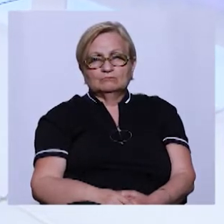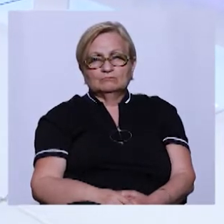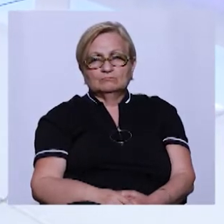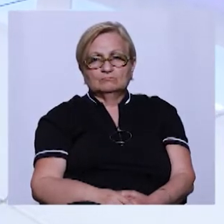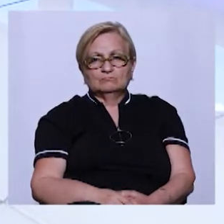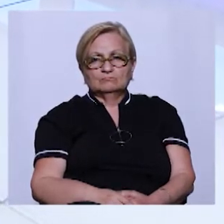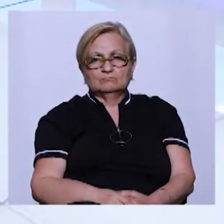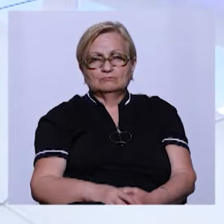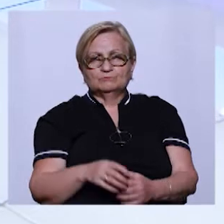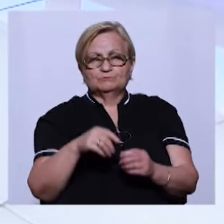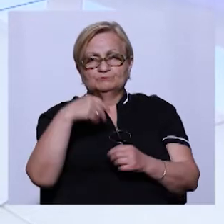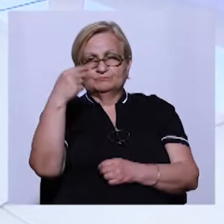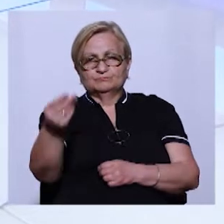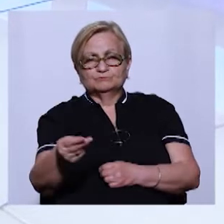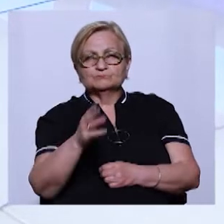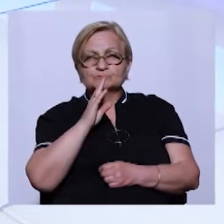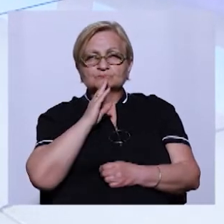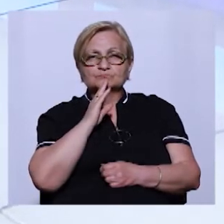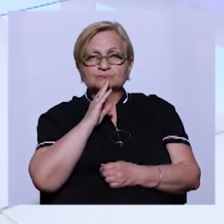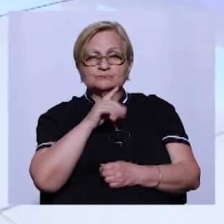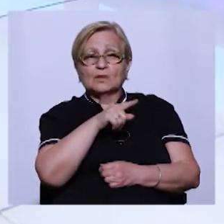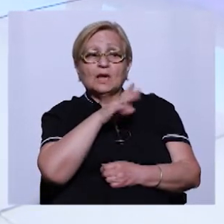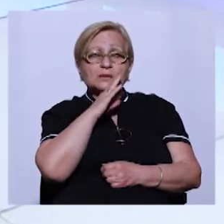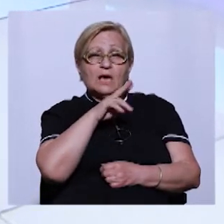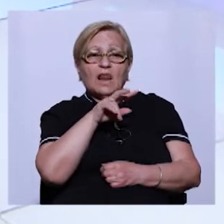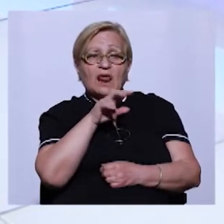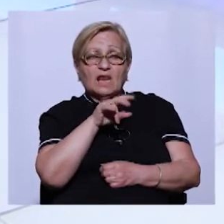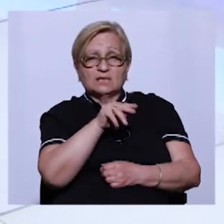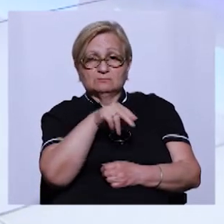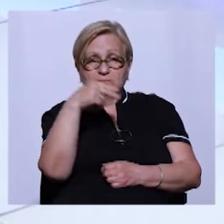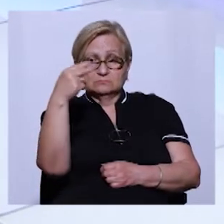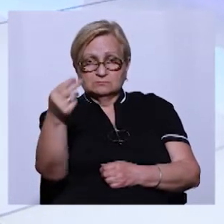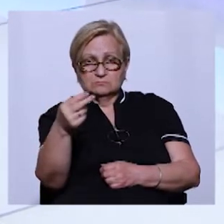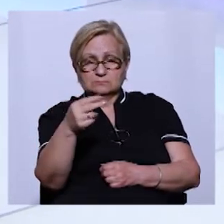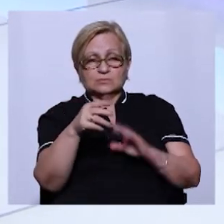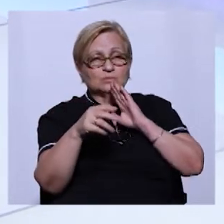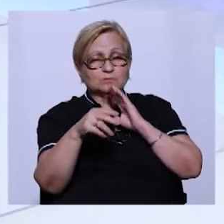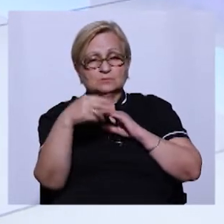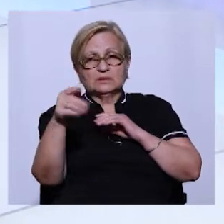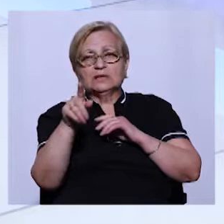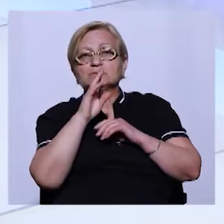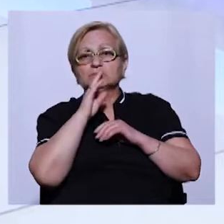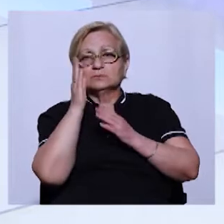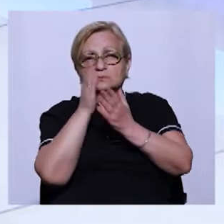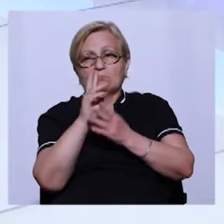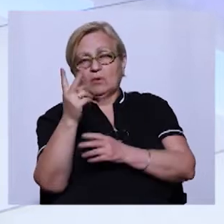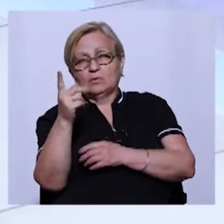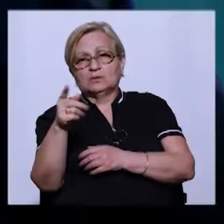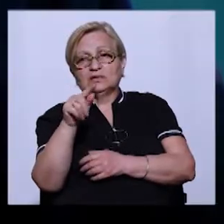გასა 15 ფანქარი მისა თინიკოს ლალიმ გასა და თინიკოს წინთან ჩავიდა ამან გასა